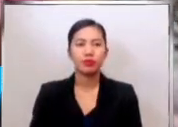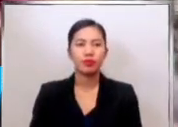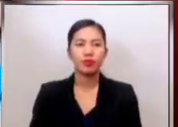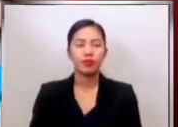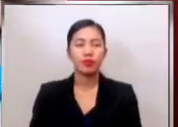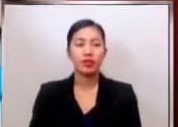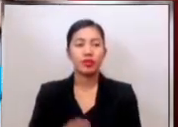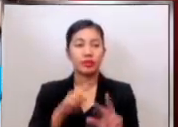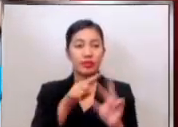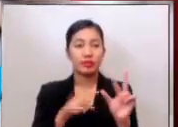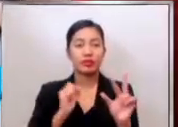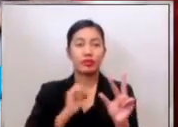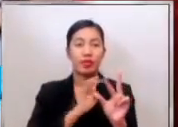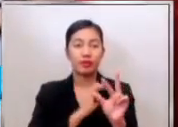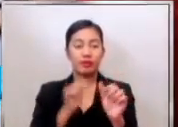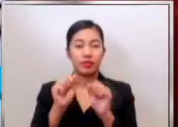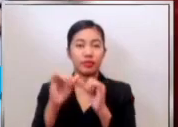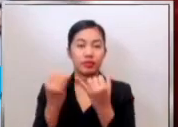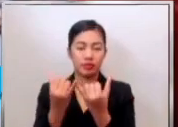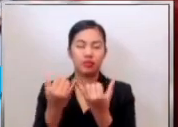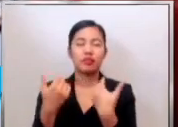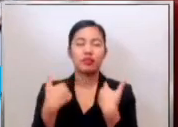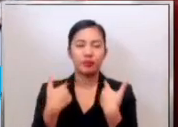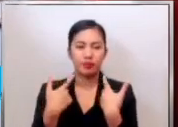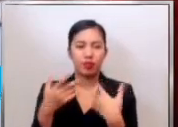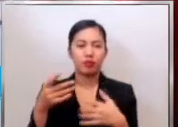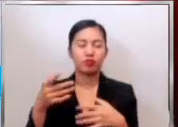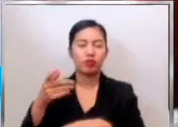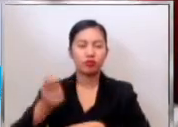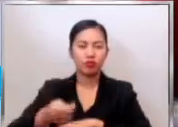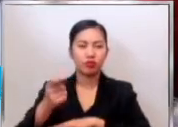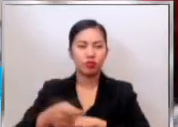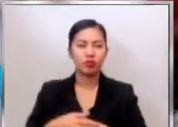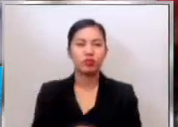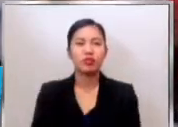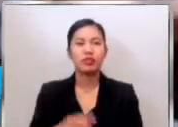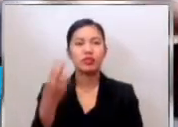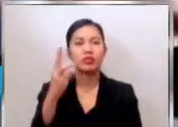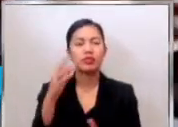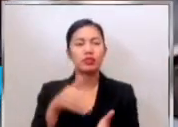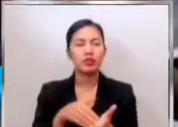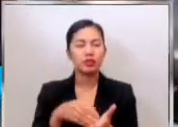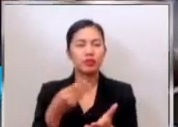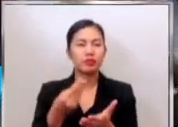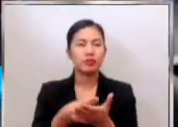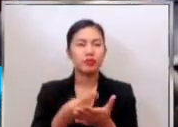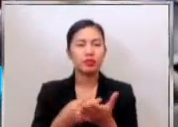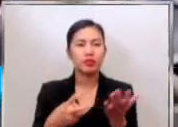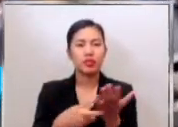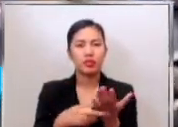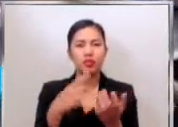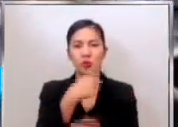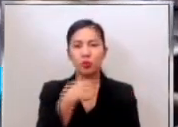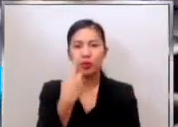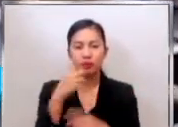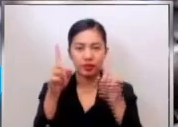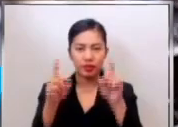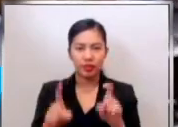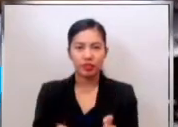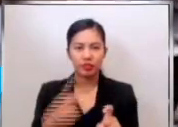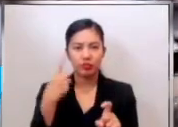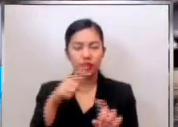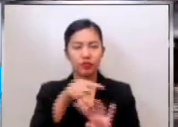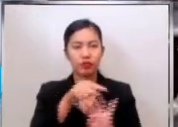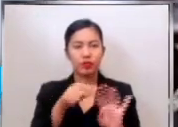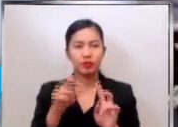agency. 16,000 pesos daw ang ibinayad ng mga biktima para sa ticket at swab test result ng 4 na tao na bigyan